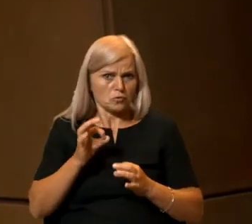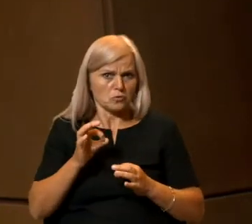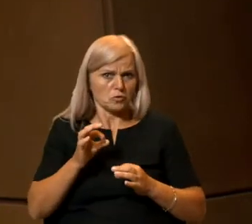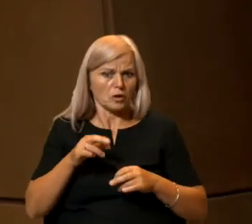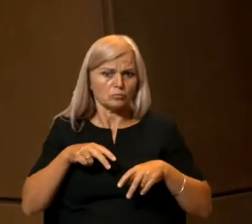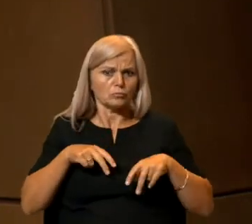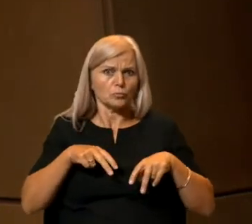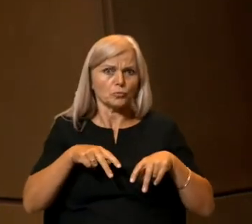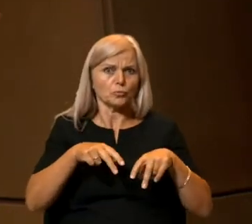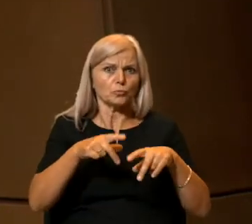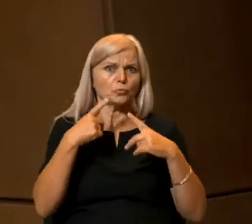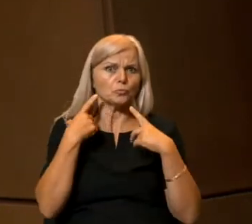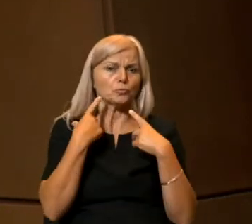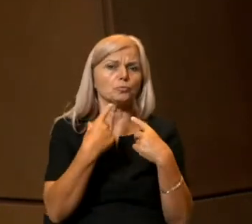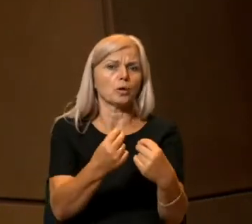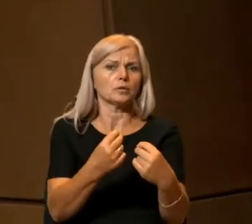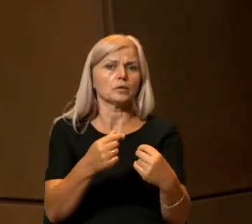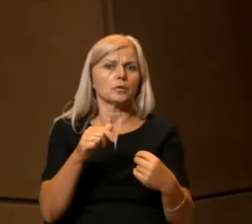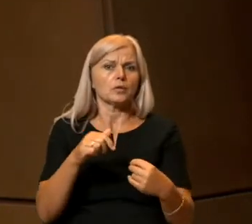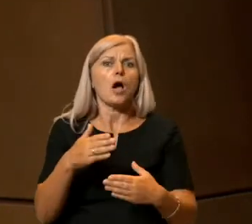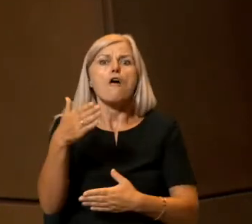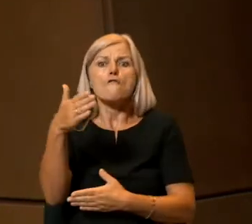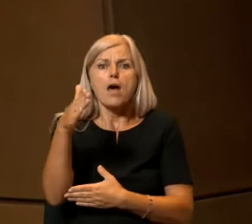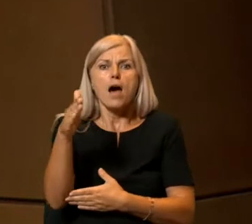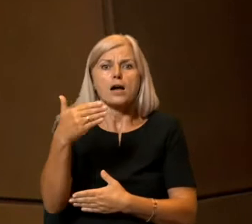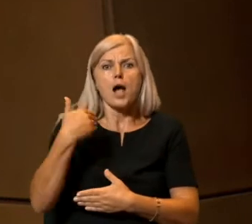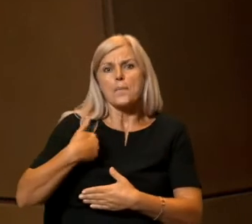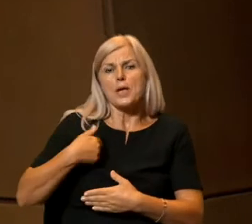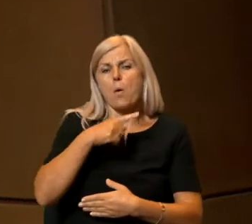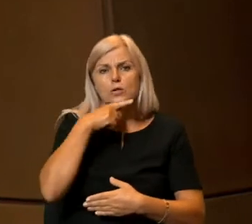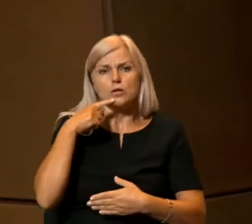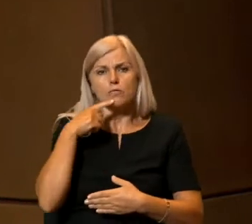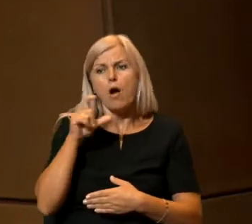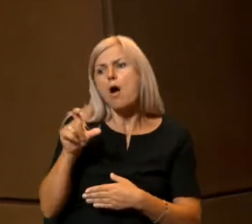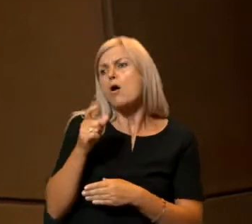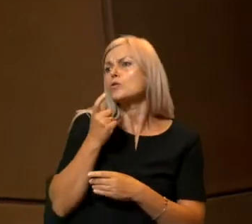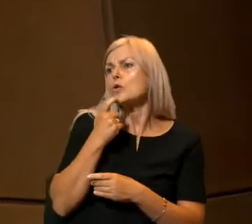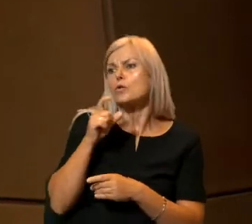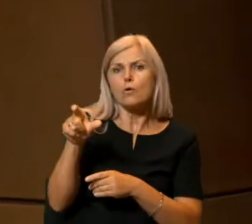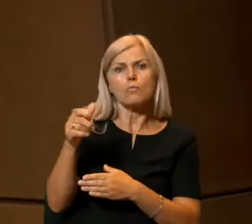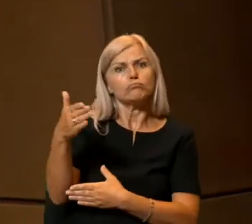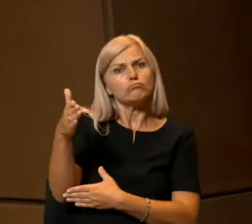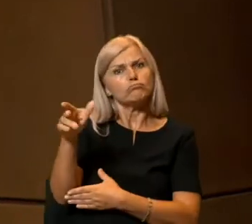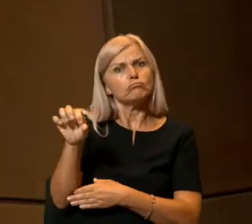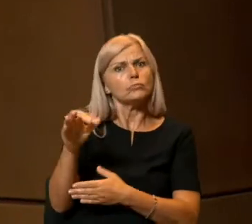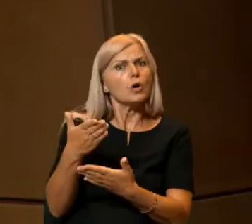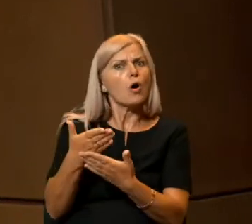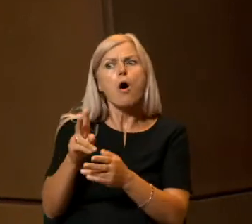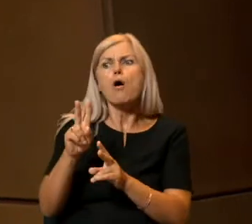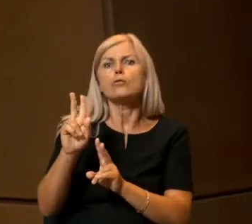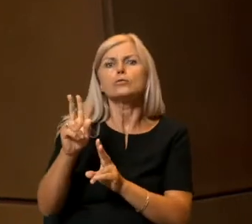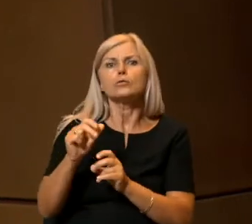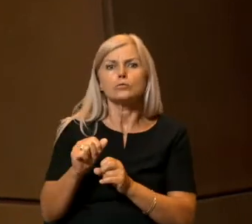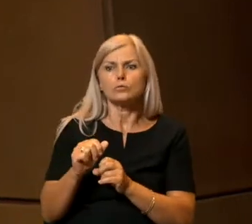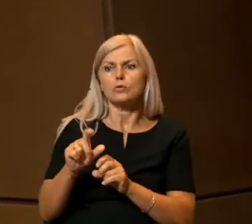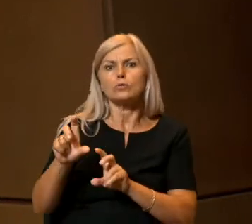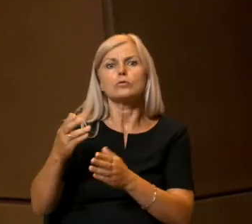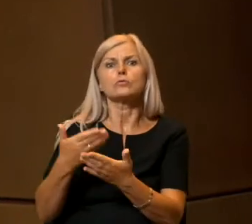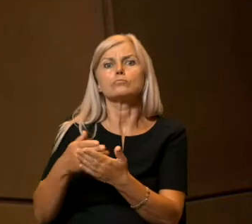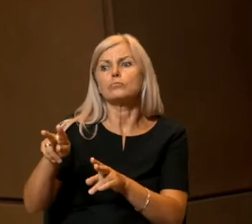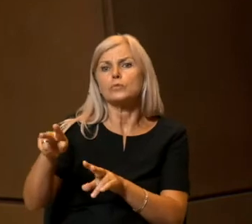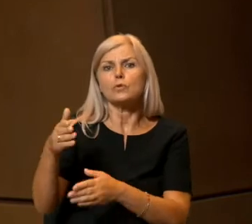biało-czerwoną flagą? Czym ta biało-czerwona flaga dla mnie jest? Czy pod tym sztandarem jest miejsce